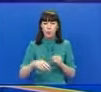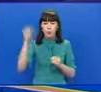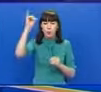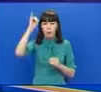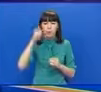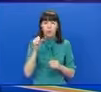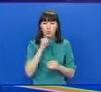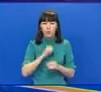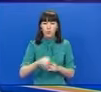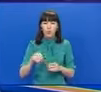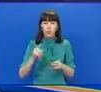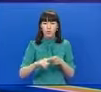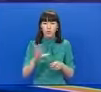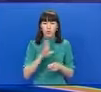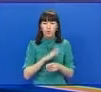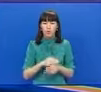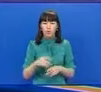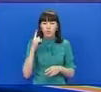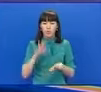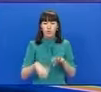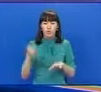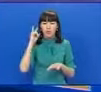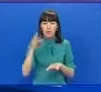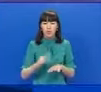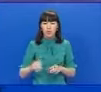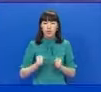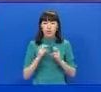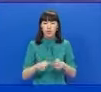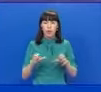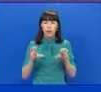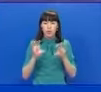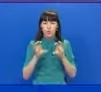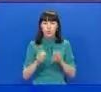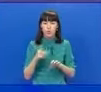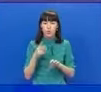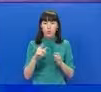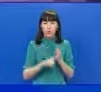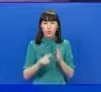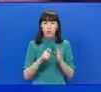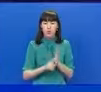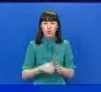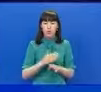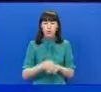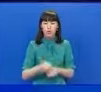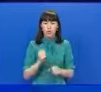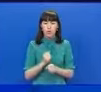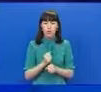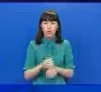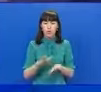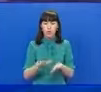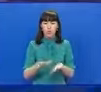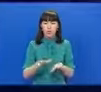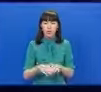анықтады. Қазіргі таңда ұсталған күдіктілердің үстінен Қазақстан Республикасы қылмыстық кодексінің 188-ші бабымен қылмыстық іс қозғалды. Күдіктілер қамауға алынды.